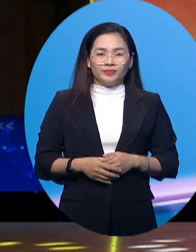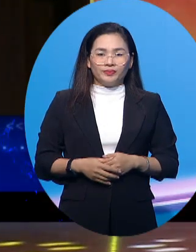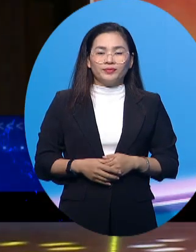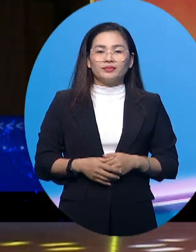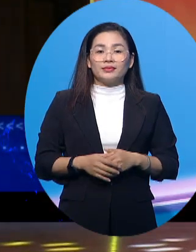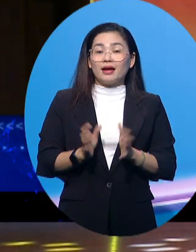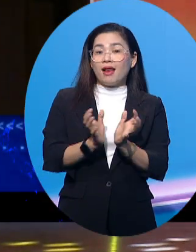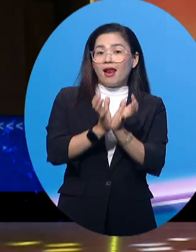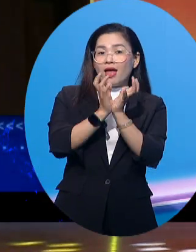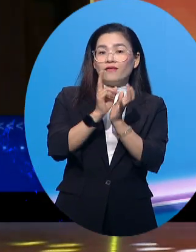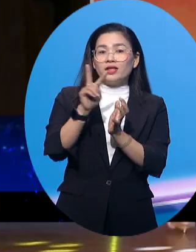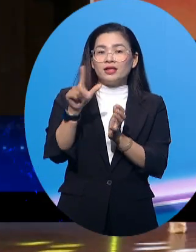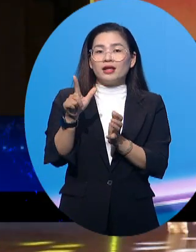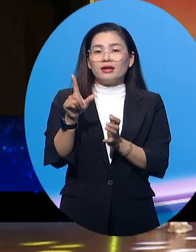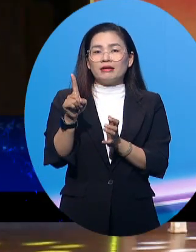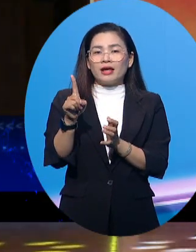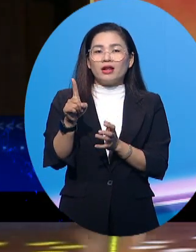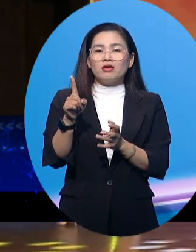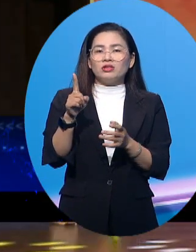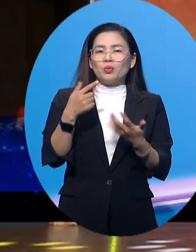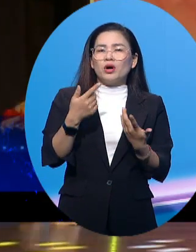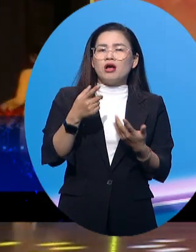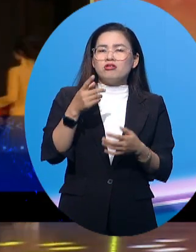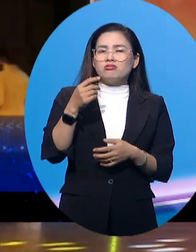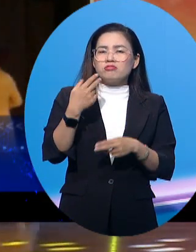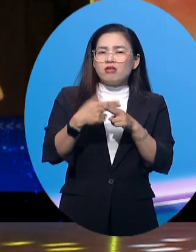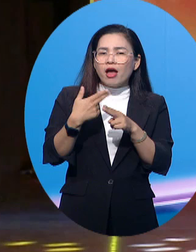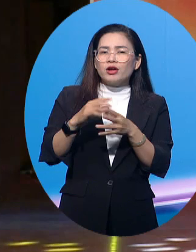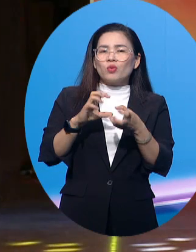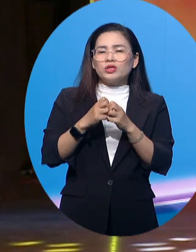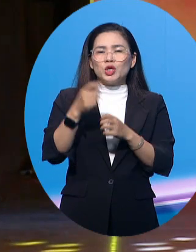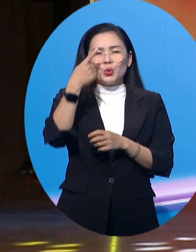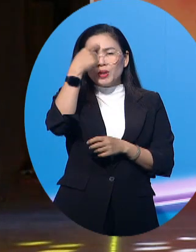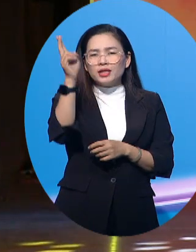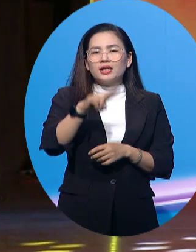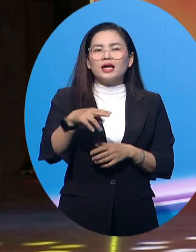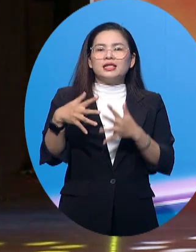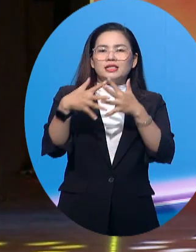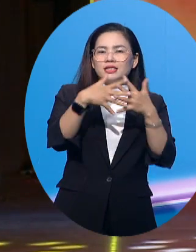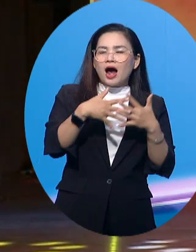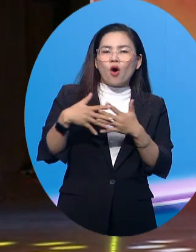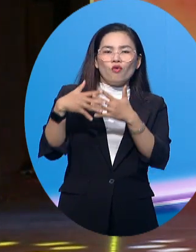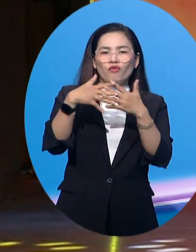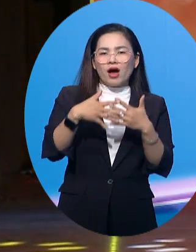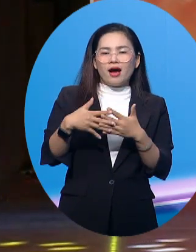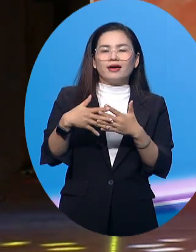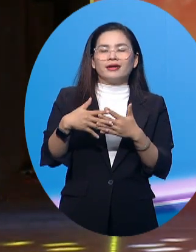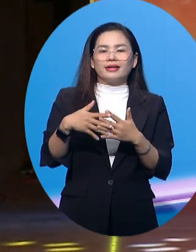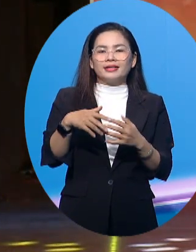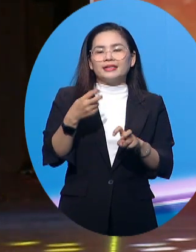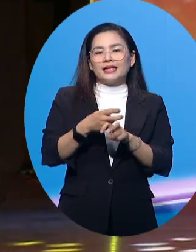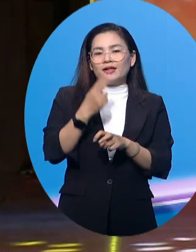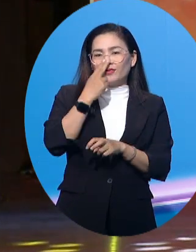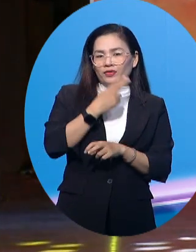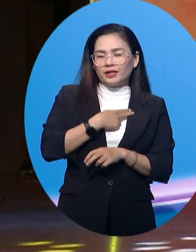tại lễ vinh danh thương hiệu uy tín chất lượng quốc gia Sao vàng doanh nhân đất Việt năm 2024 diễn ra tại thành phố Hồ Chí Minh, thương hiệu